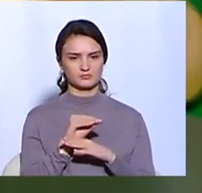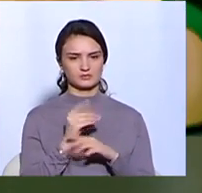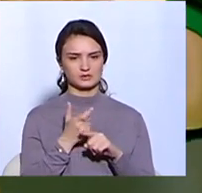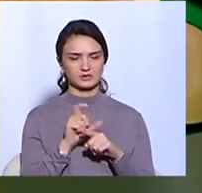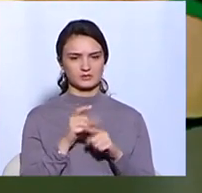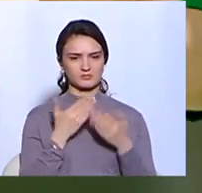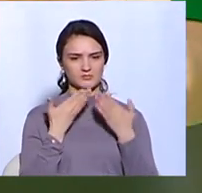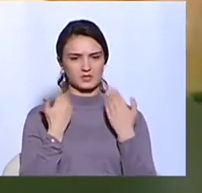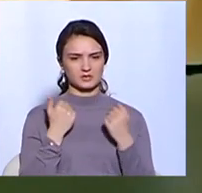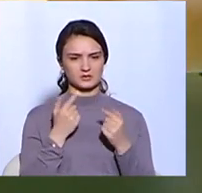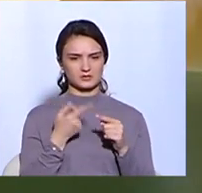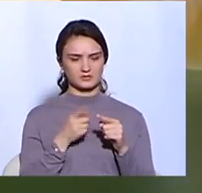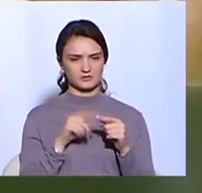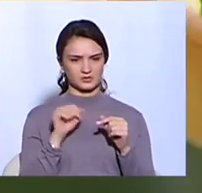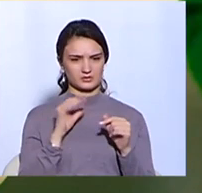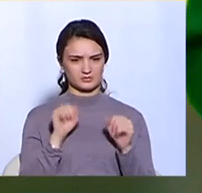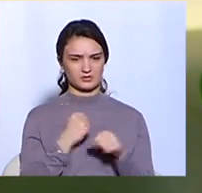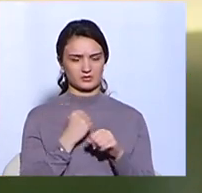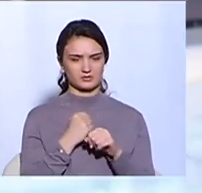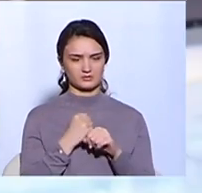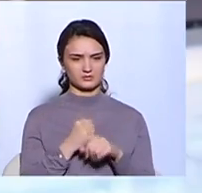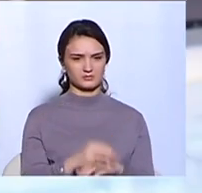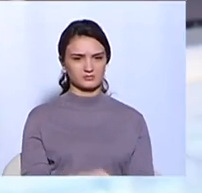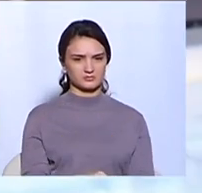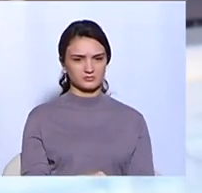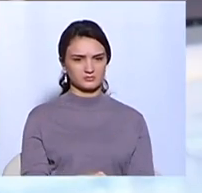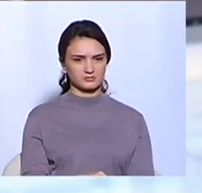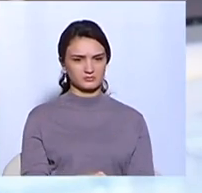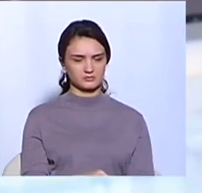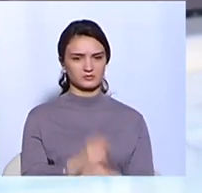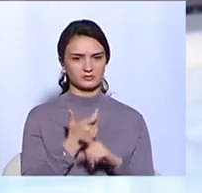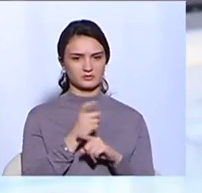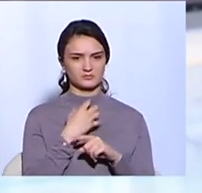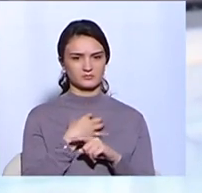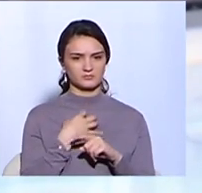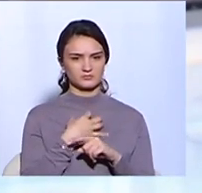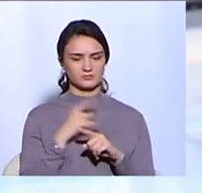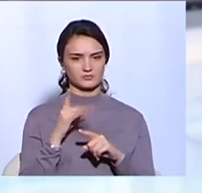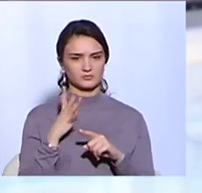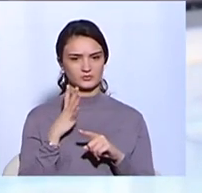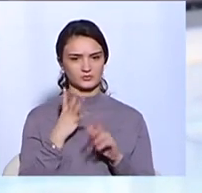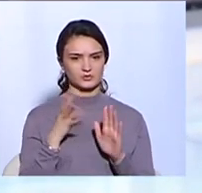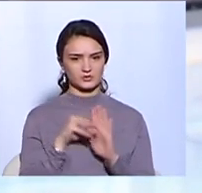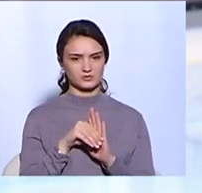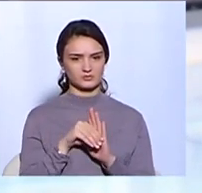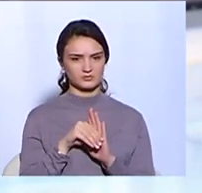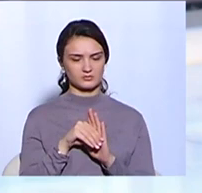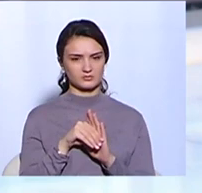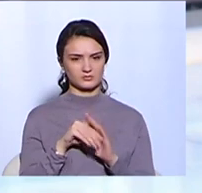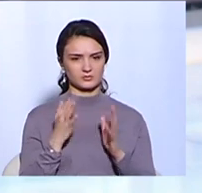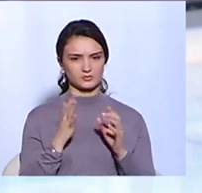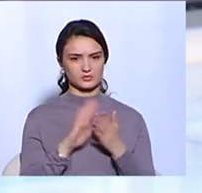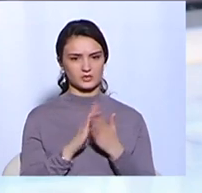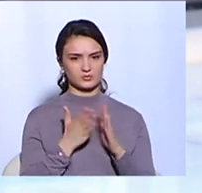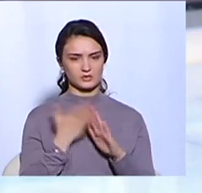ძალიან მარტივი მოძრაობებიც კი იმას, რასაც ახლა ცდილობს რომ განსაგვაჩვენოს, არის ძალიან მნიშვნელოვანი, რომ იყოს ჩართულ. თუ